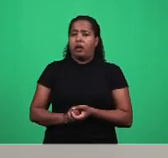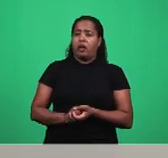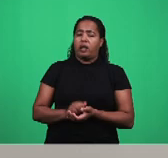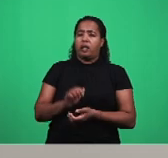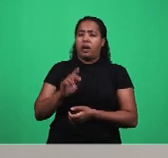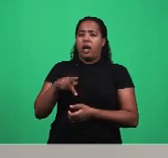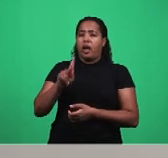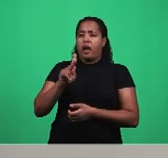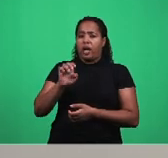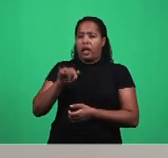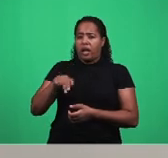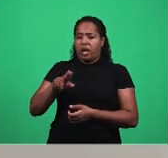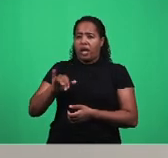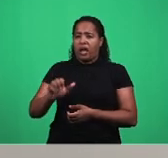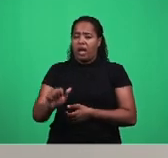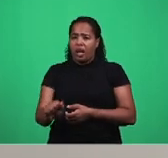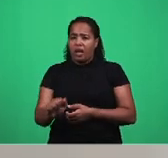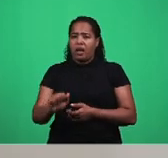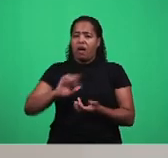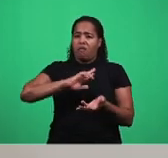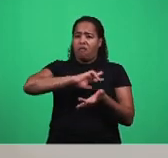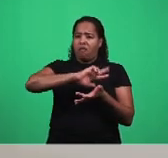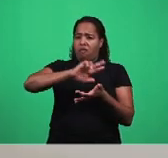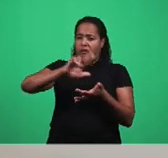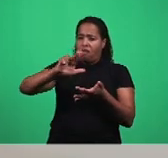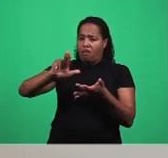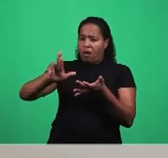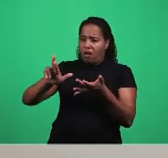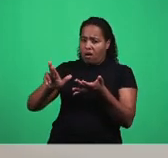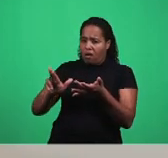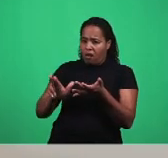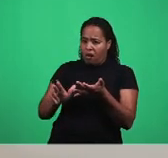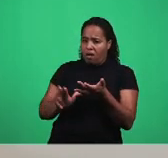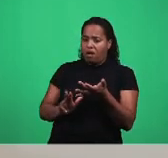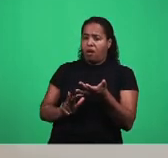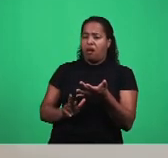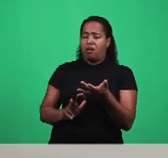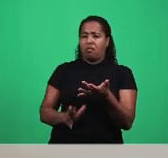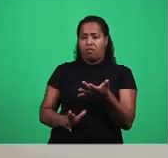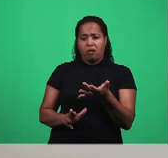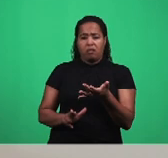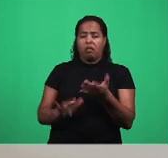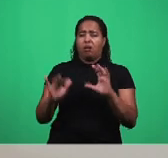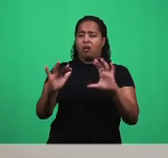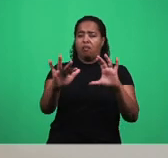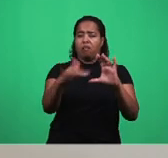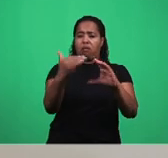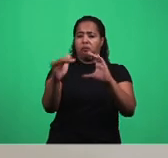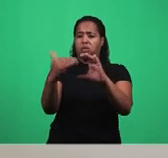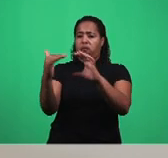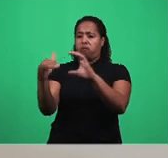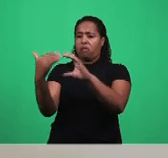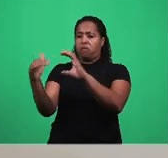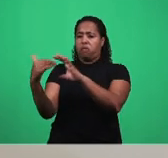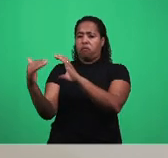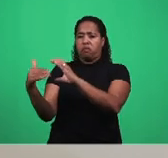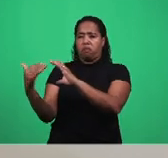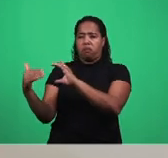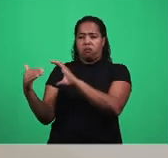Burundi, Malawi, le Niger. Nous avons reçu, mes frères et sœurs, des paroles de